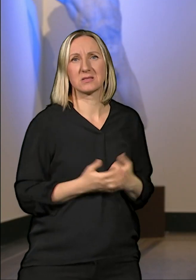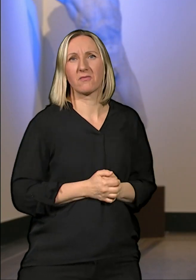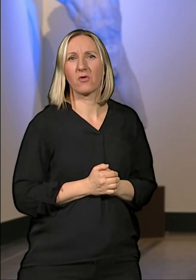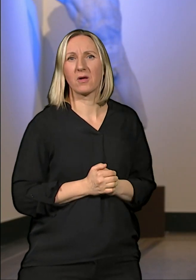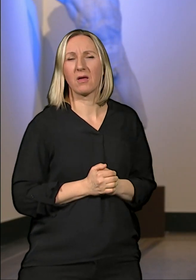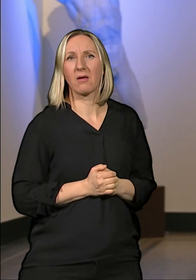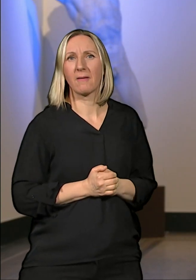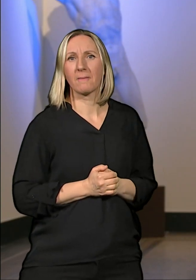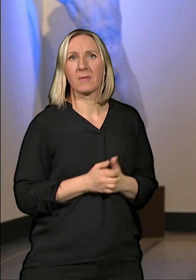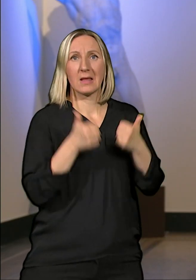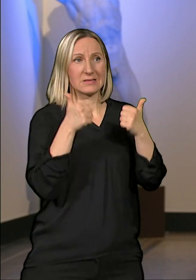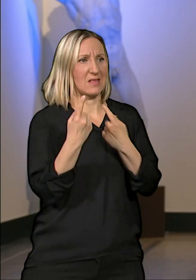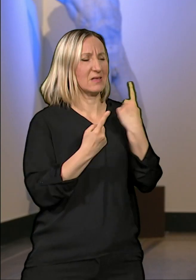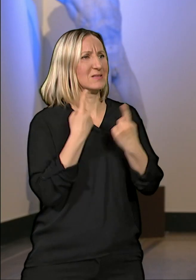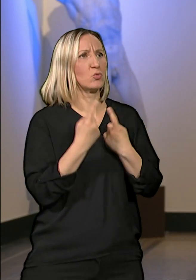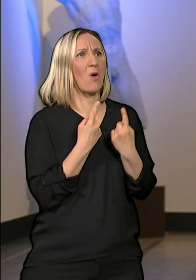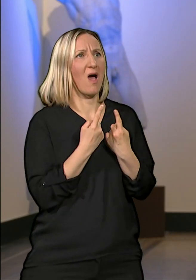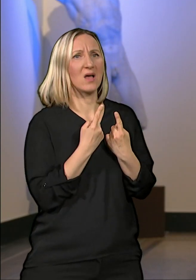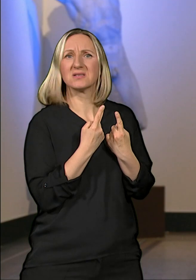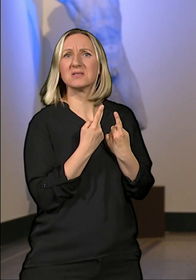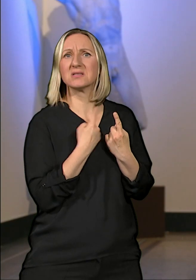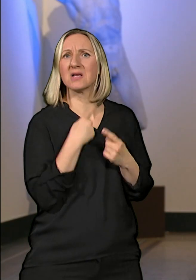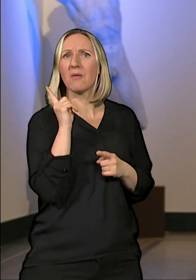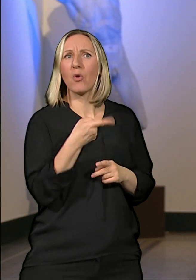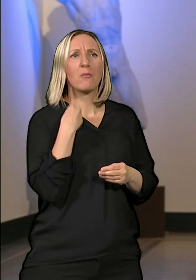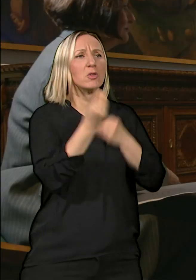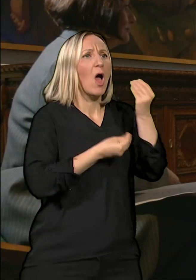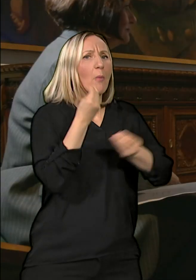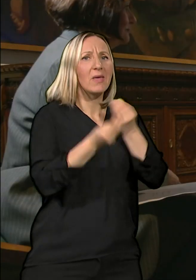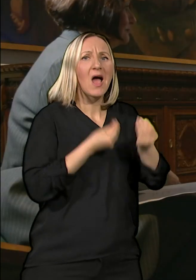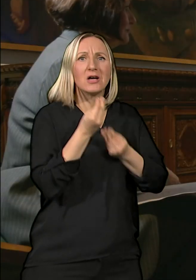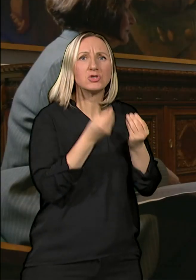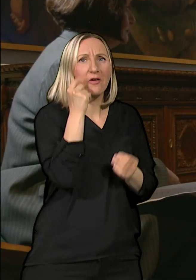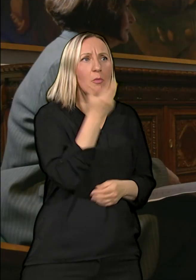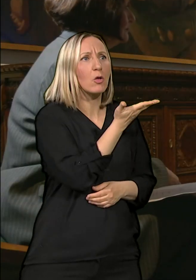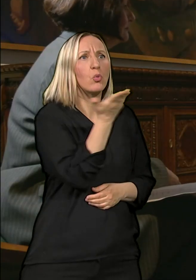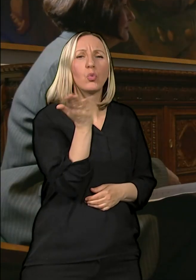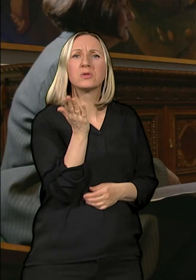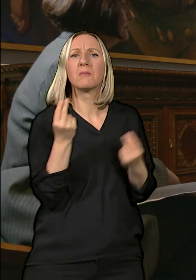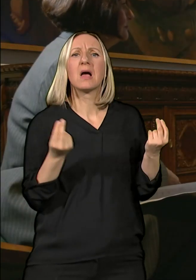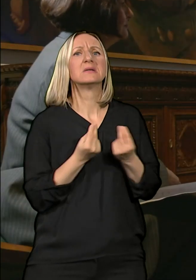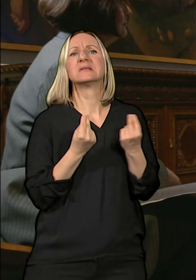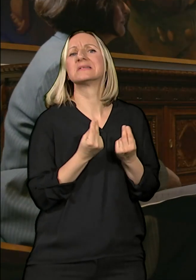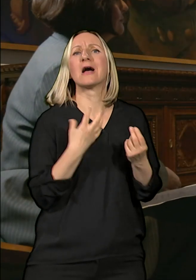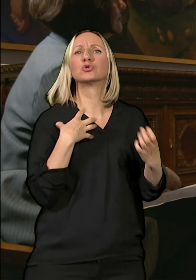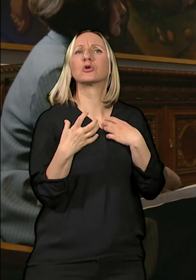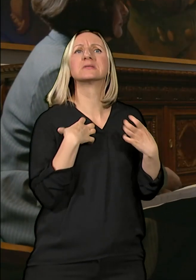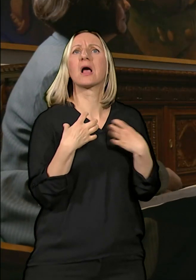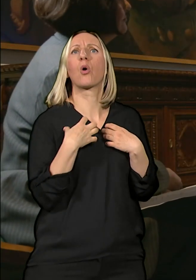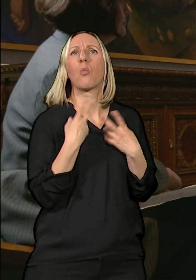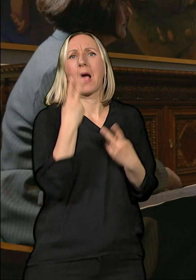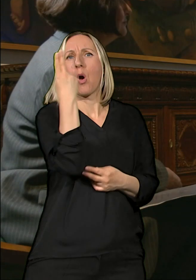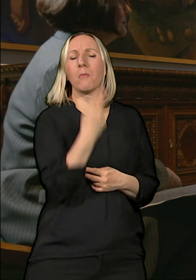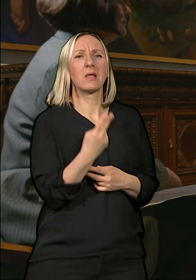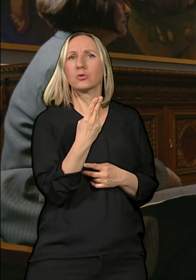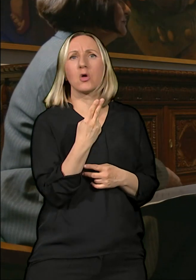Mi smo došli u jednu situaciju u kojoj mi moramo da objašnjavamo ljudima zašto se gluma kao umetnost razlikuje